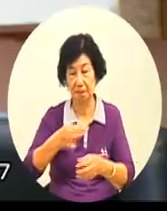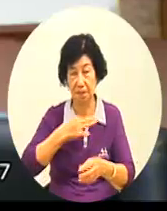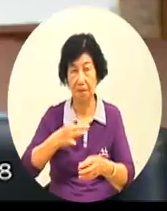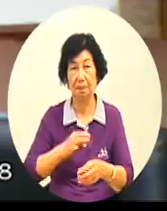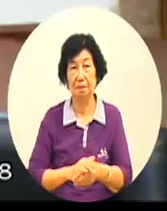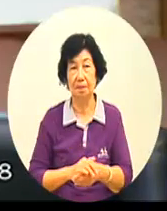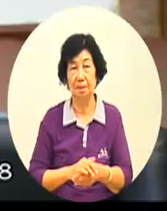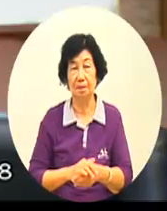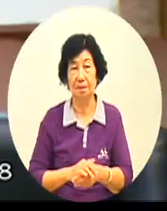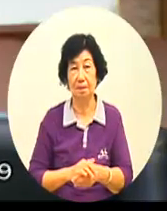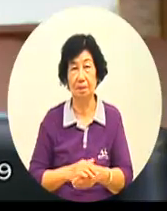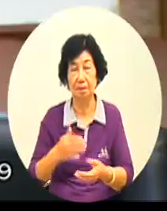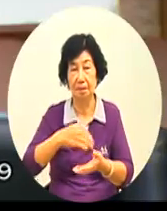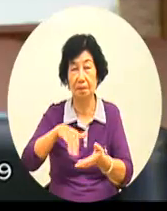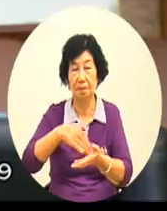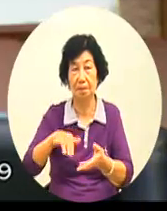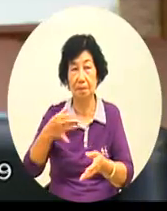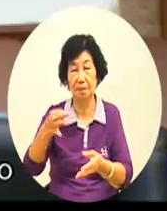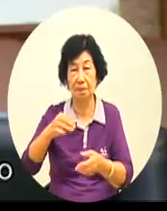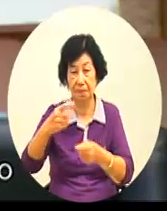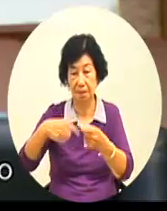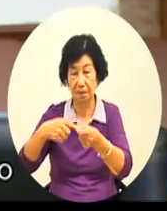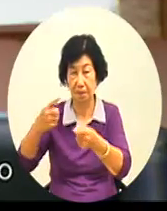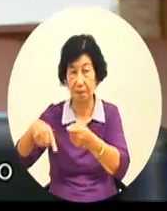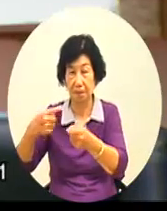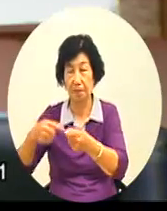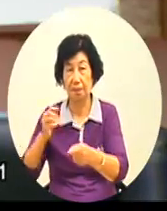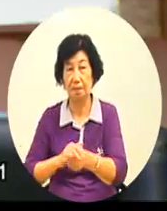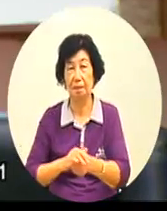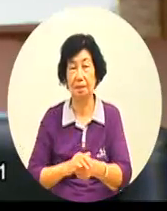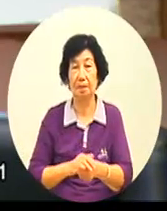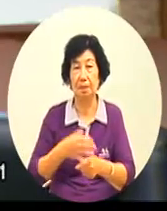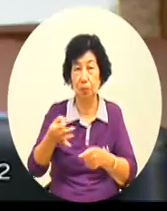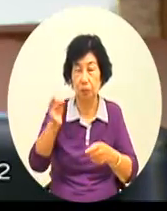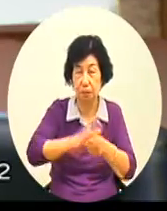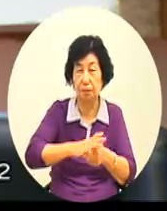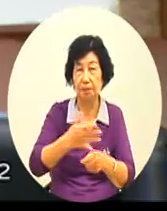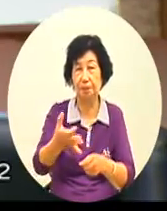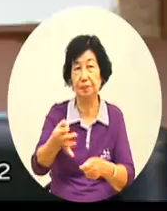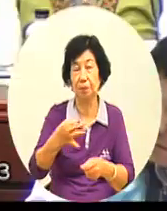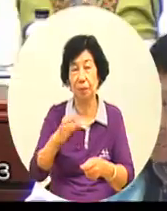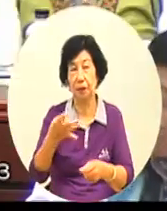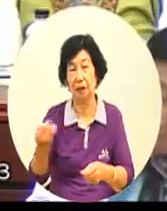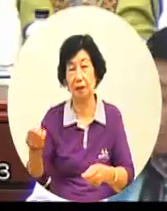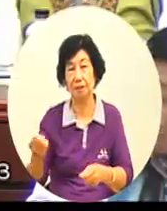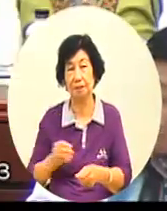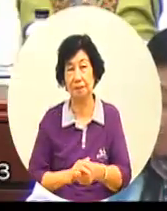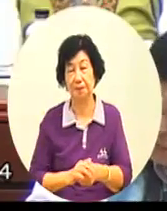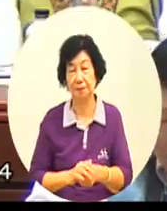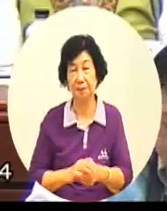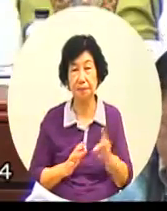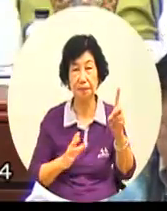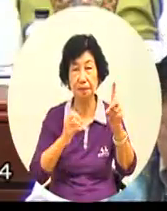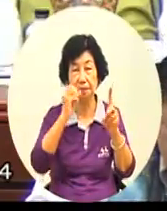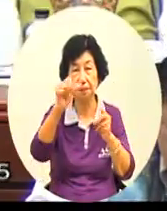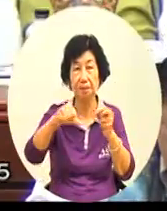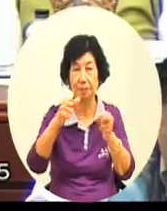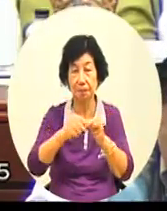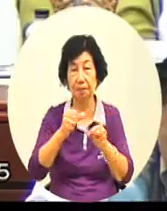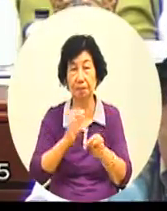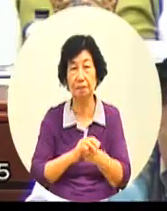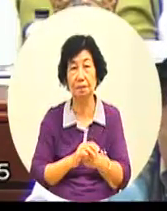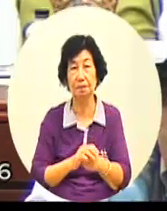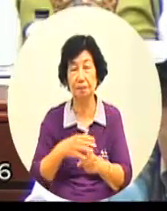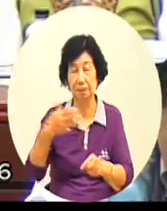是多少经费？每一年，请主委答复。 谢谢。105年是水质水